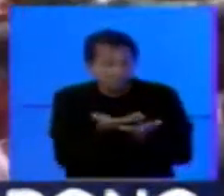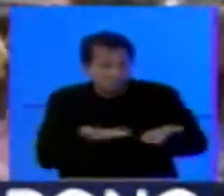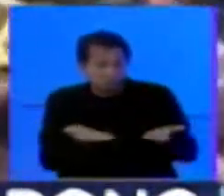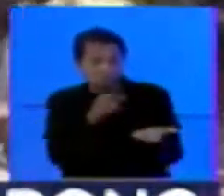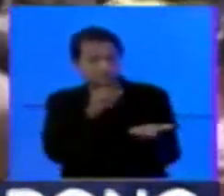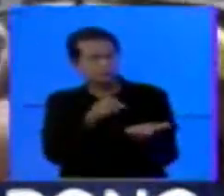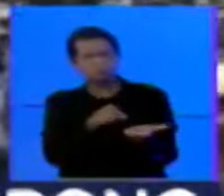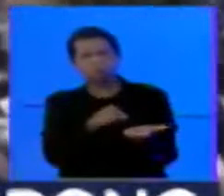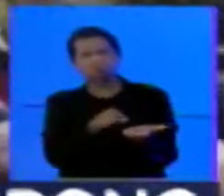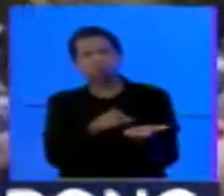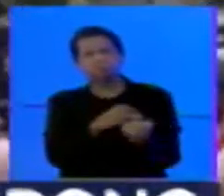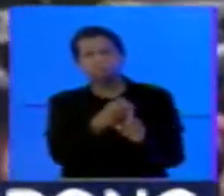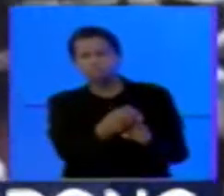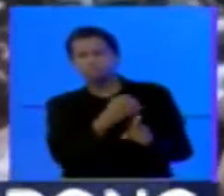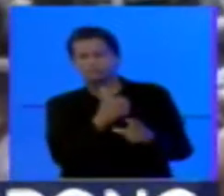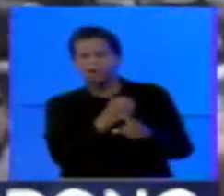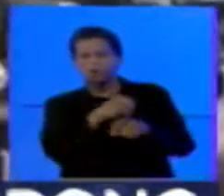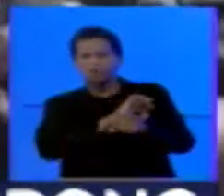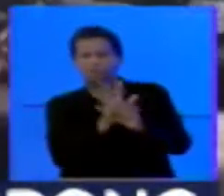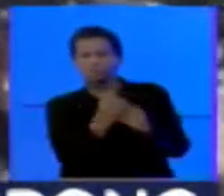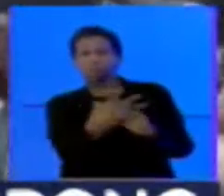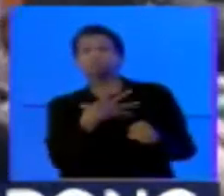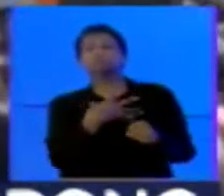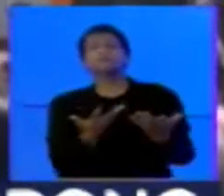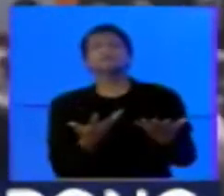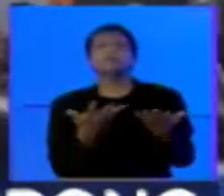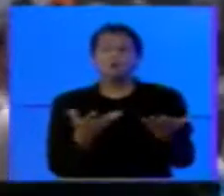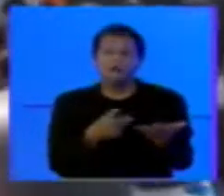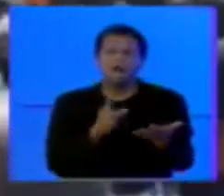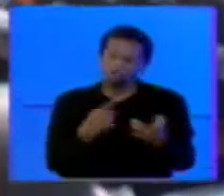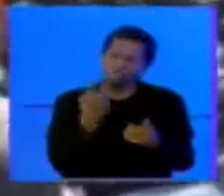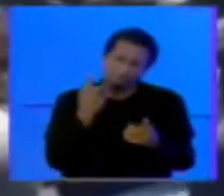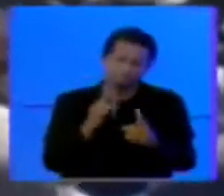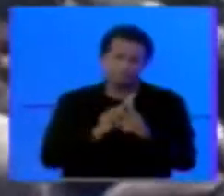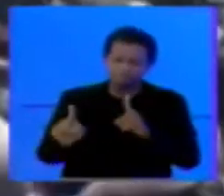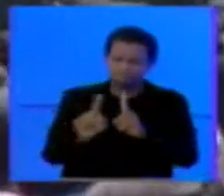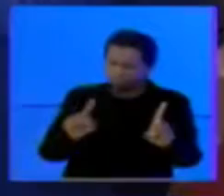COVID-19. Warga diimbau taat aturan, jaga jarak fisik demi keselamatan diri sendiri